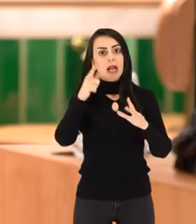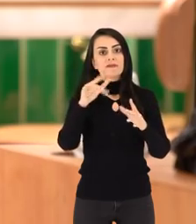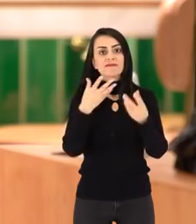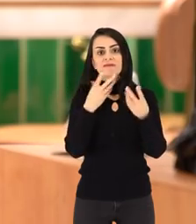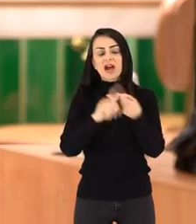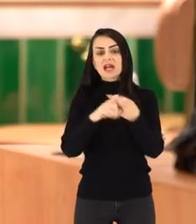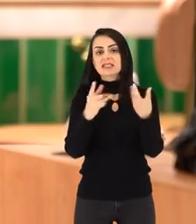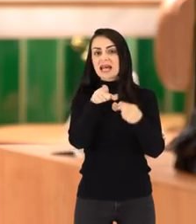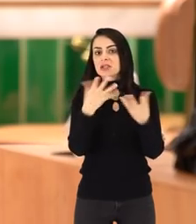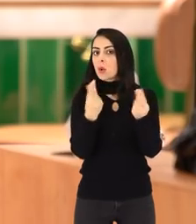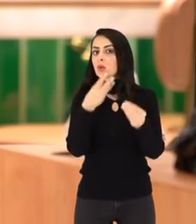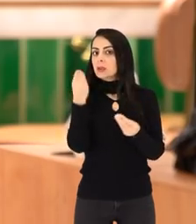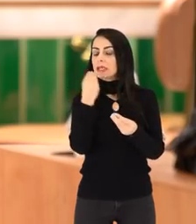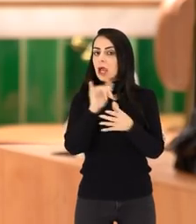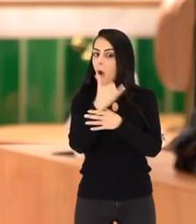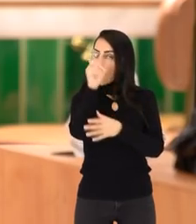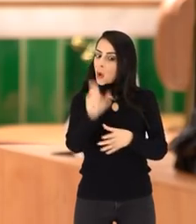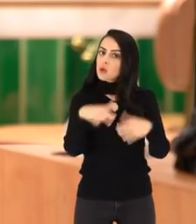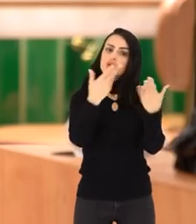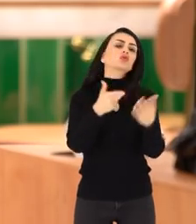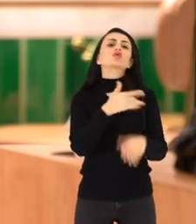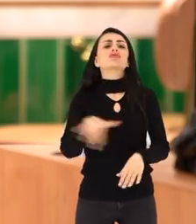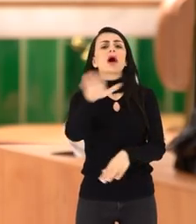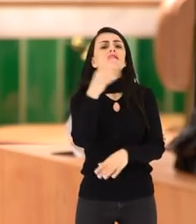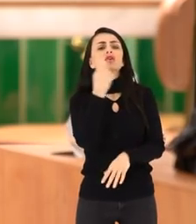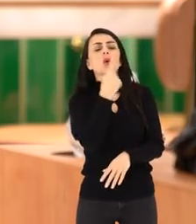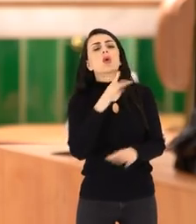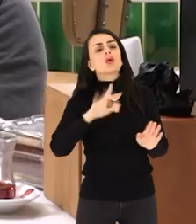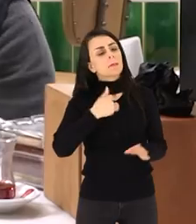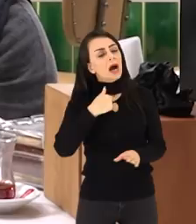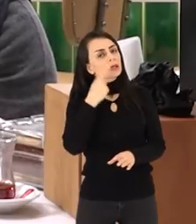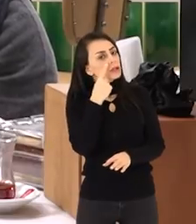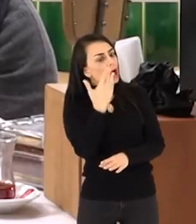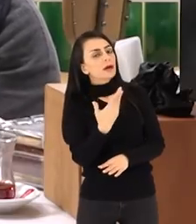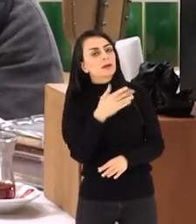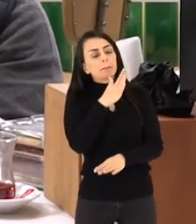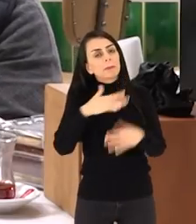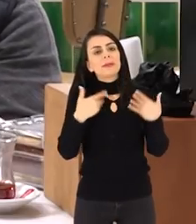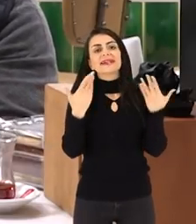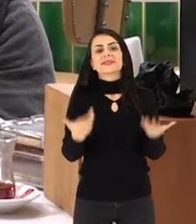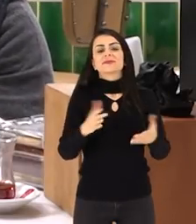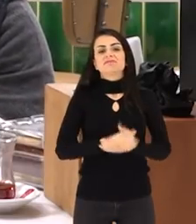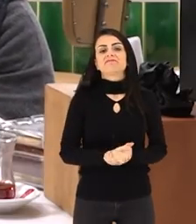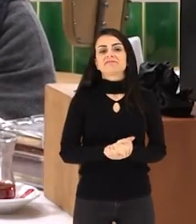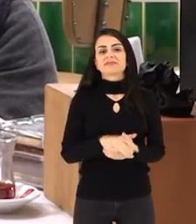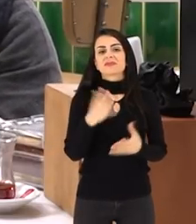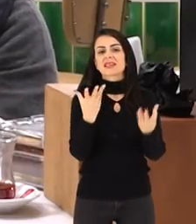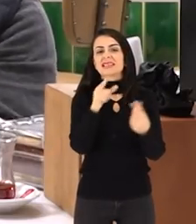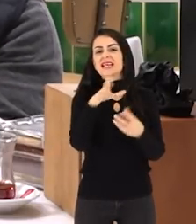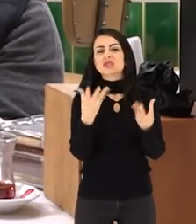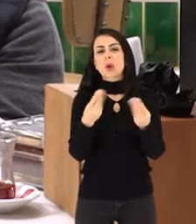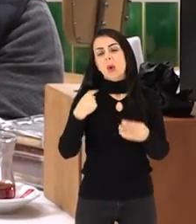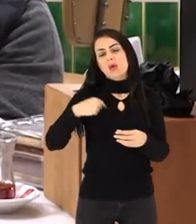oyuncusun. Ben çok söylemiyorum bunu. Herkes söylüyor. Ben biliyorum zaten. Şahidiyiz mesela. Çok özel işlerde